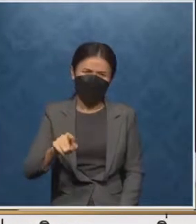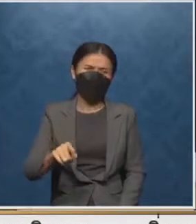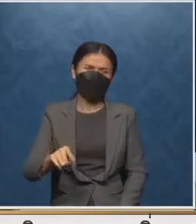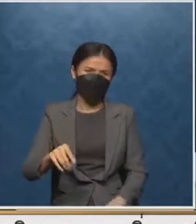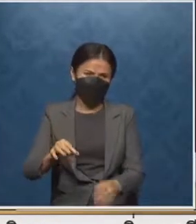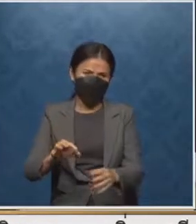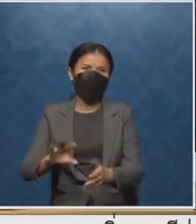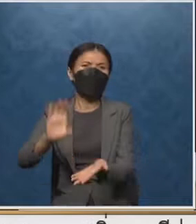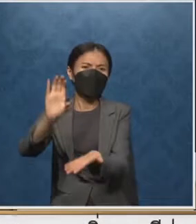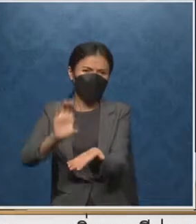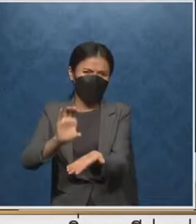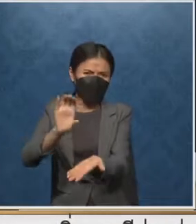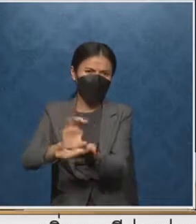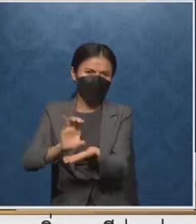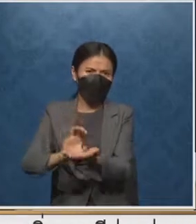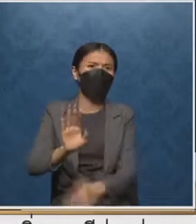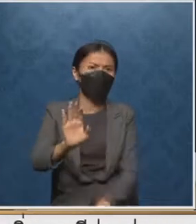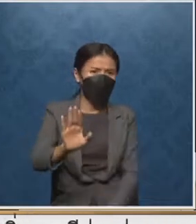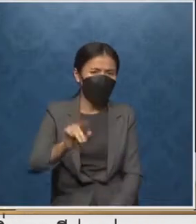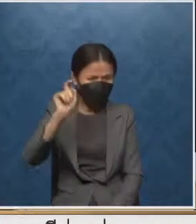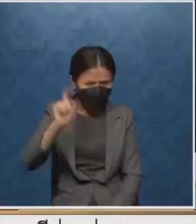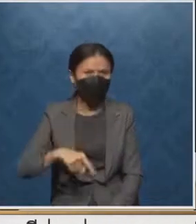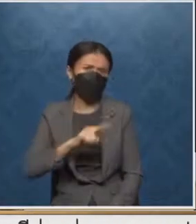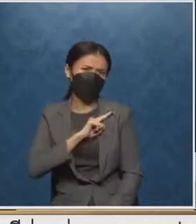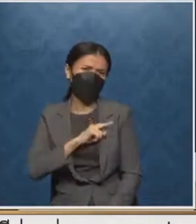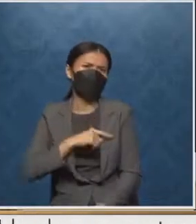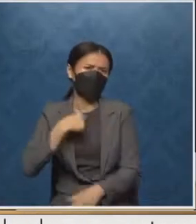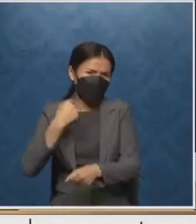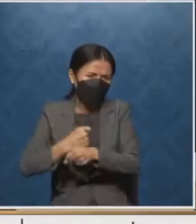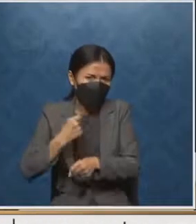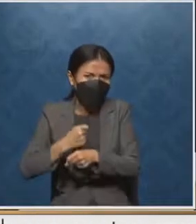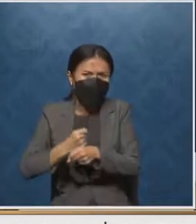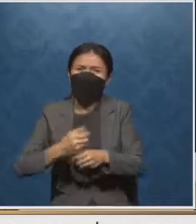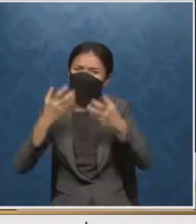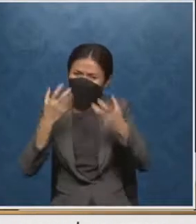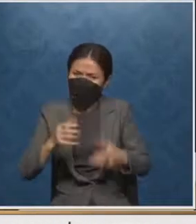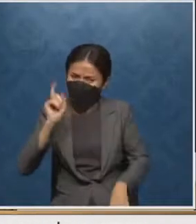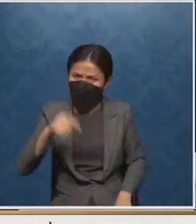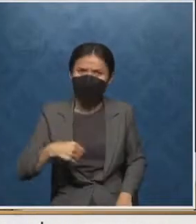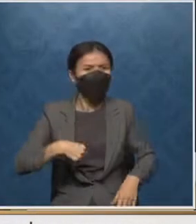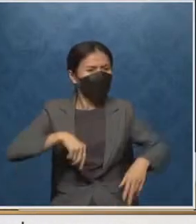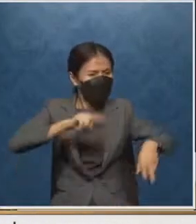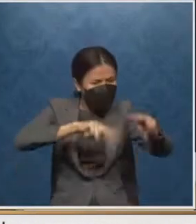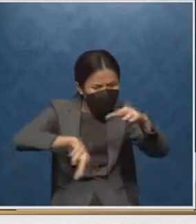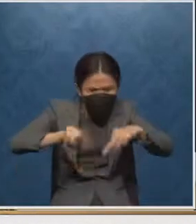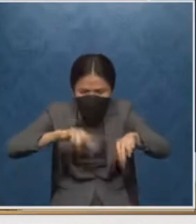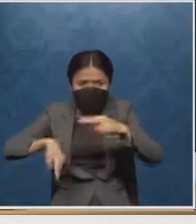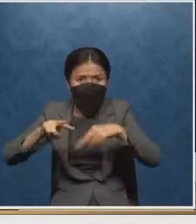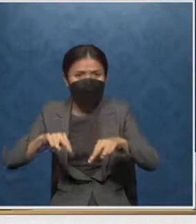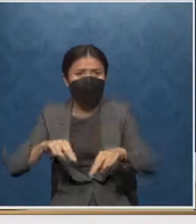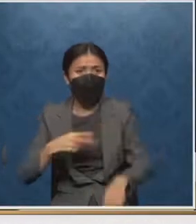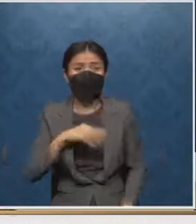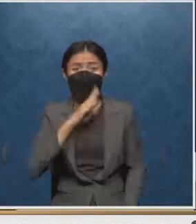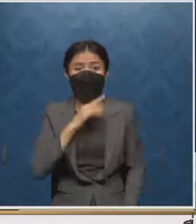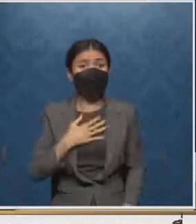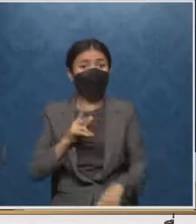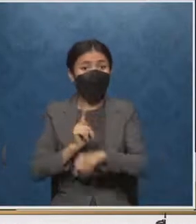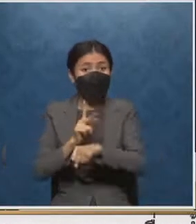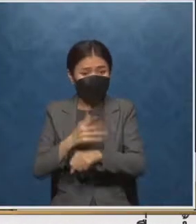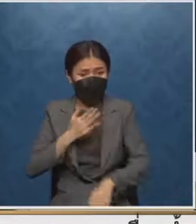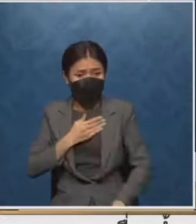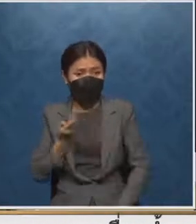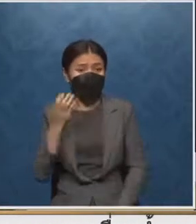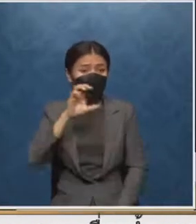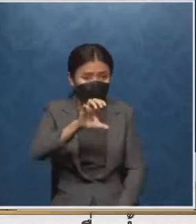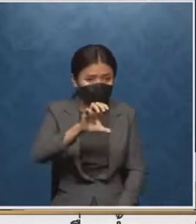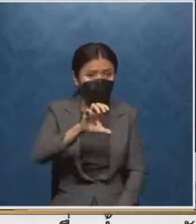ที่มีความยับยั้งชั่งใจในการที่จะปล่อยอะไรออกไปจากโซเชียลมีเดียของตัวเองจะเขียนจะโพสจะแค